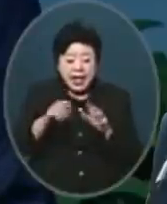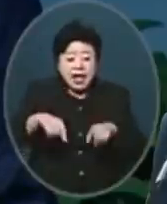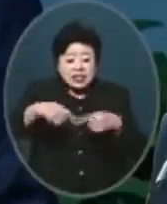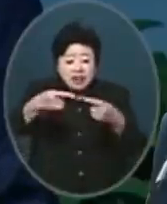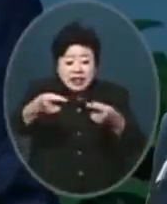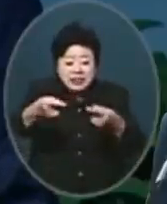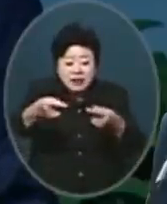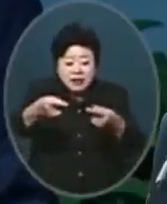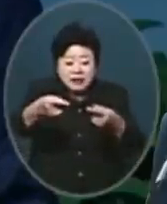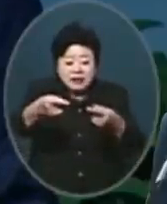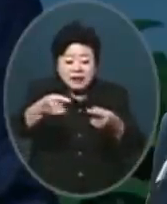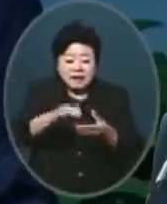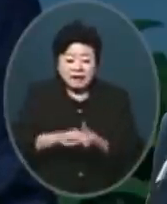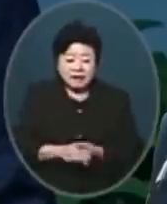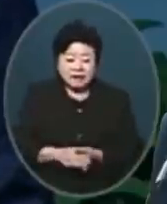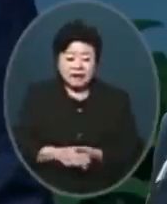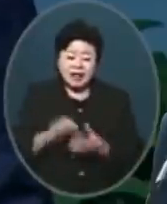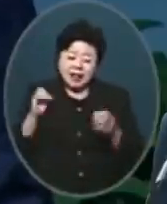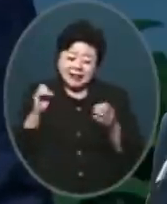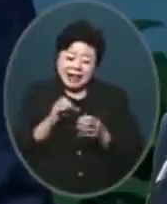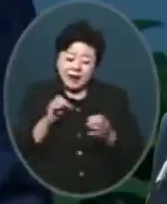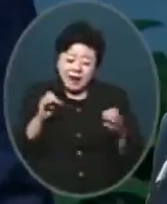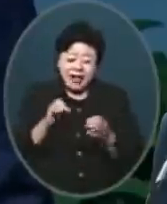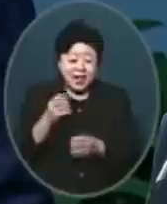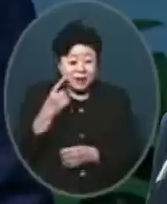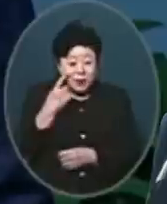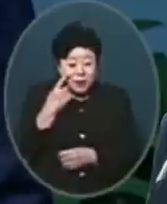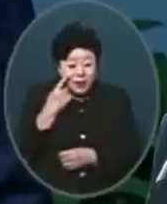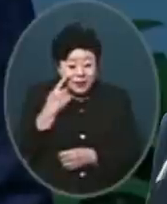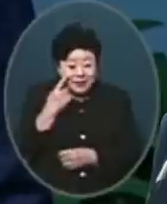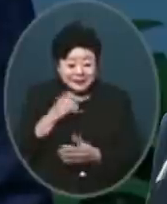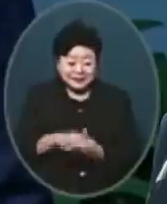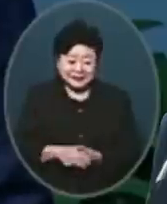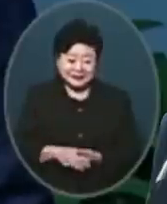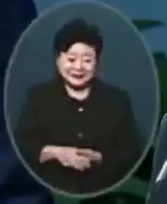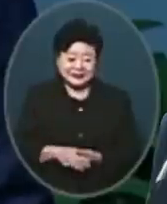들어가서 대화를 하려면은